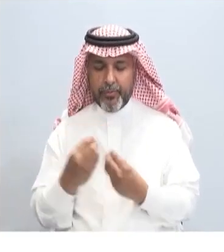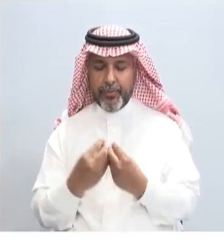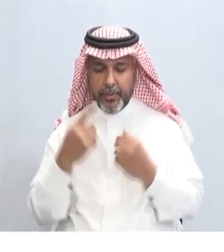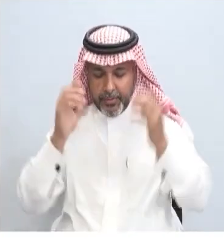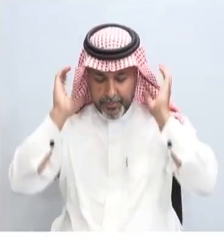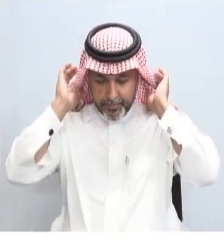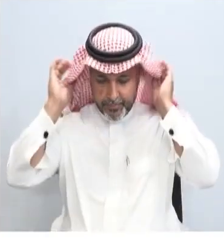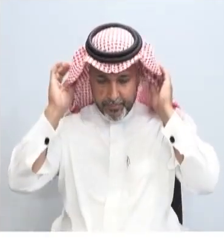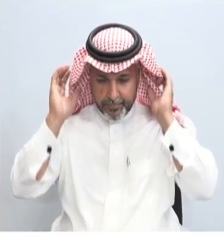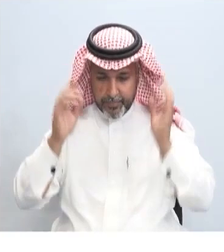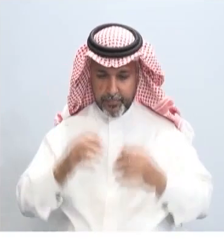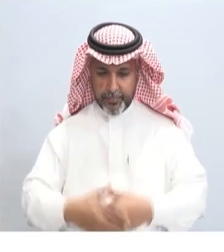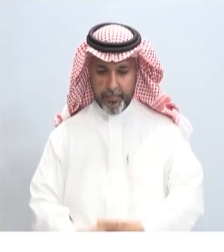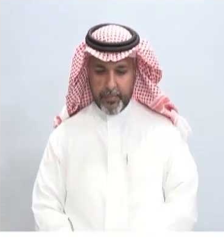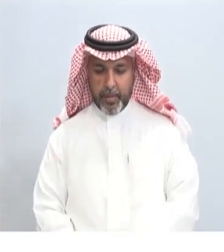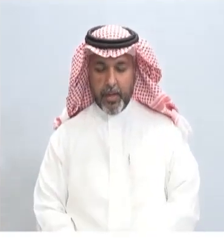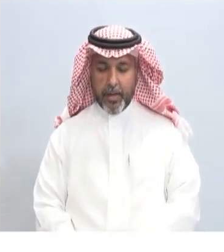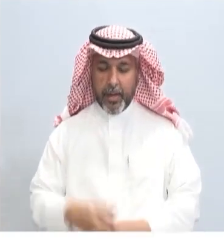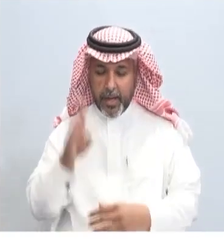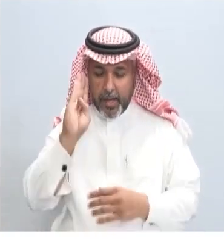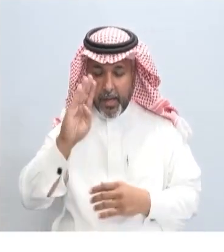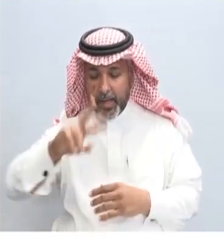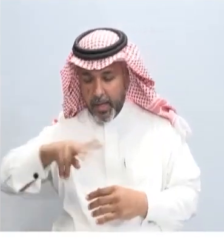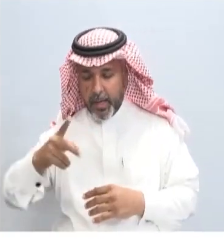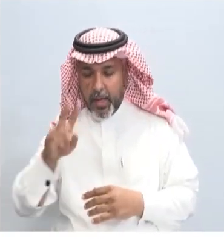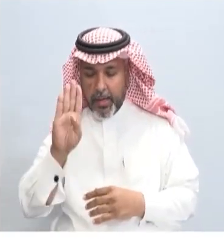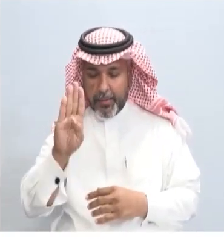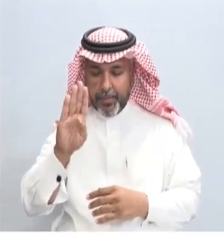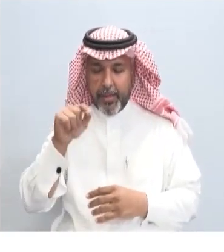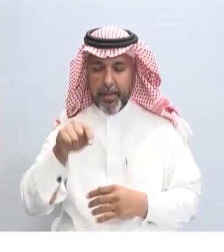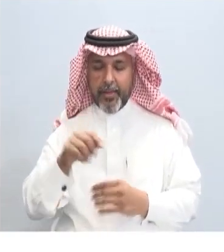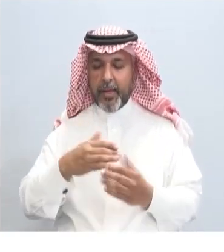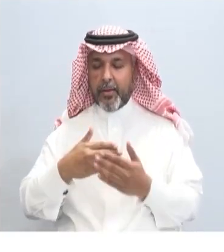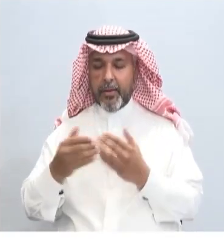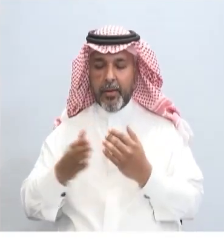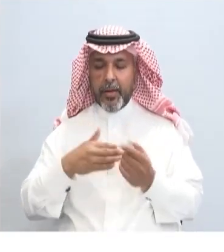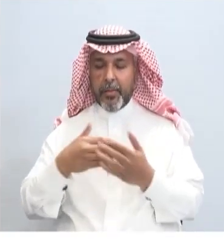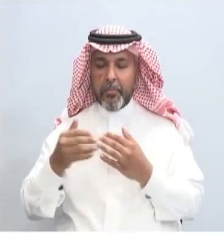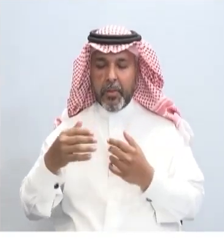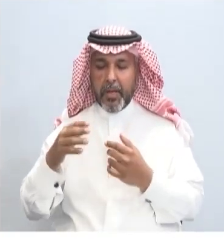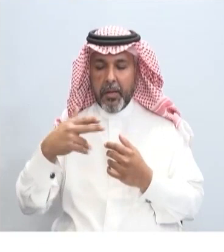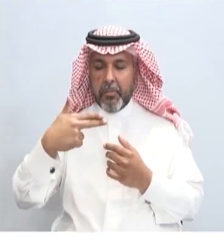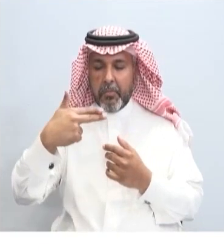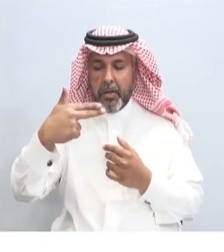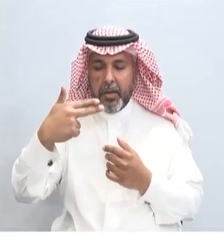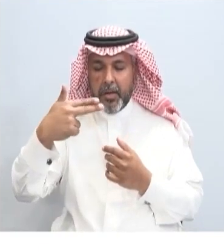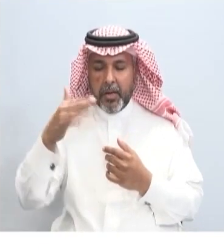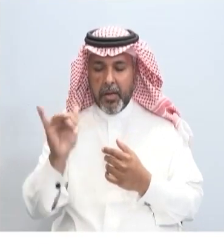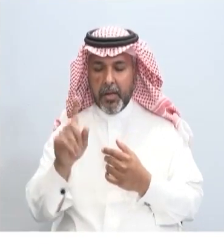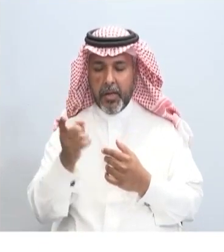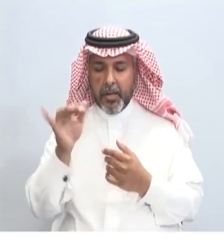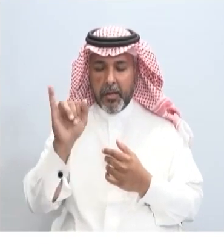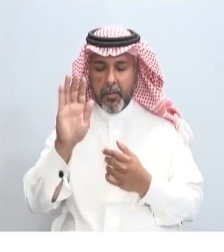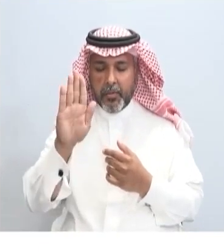a اثرت على البي بطريقه او باخرى فبالتالي سنقول ان الحادثتين غير مستقلتين وتعلمنا احنا